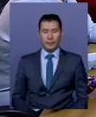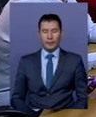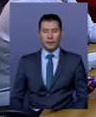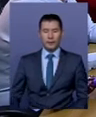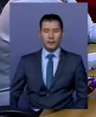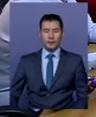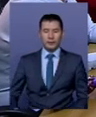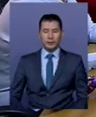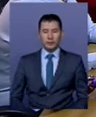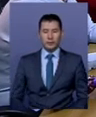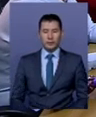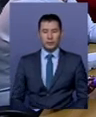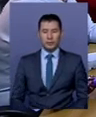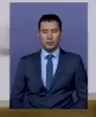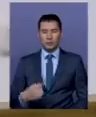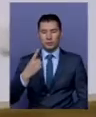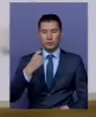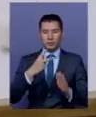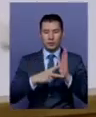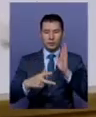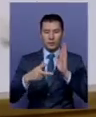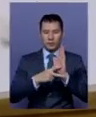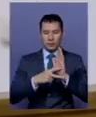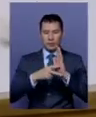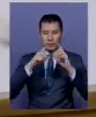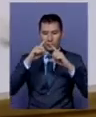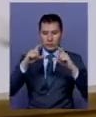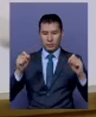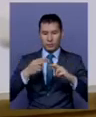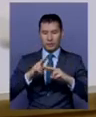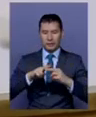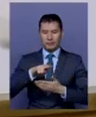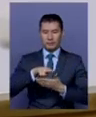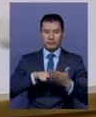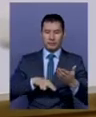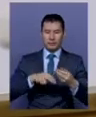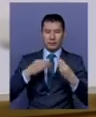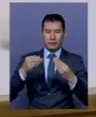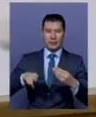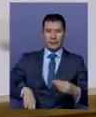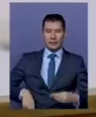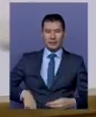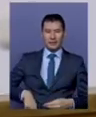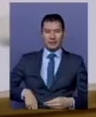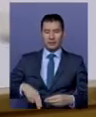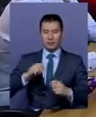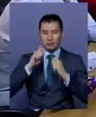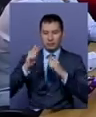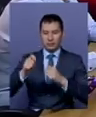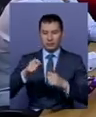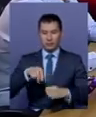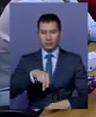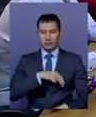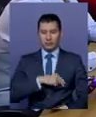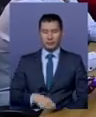нөмірі 178-ші лицейдің ұжымы марапатталды. Директор Шадиев Қайратбек Хамзаханұлы жеңімпаз